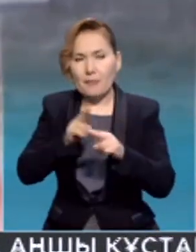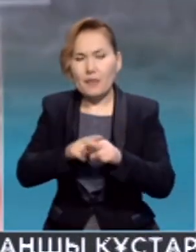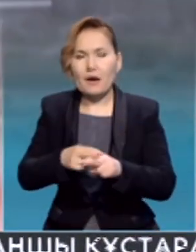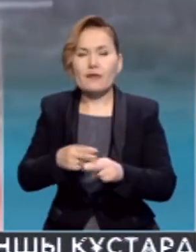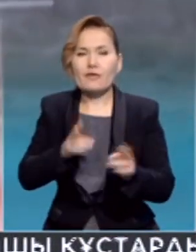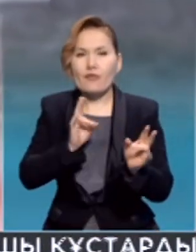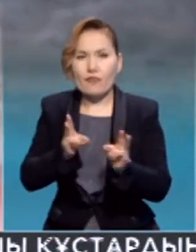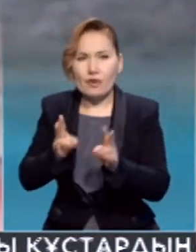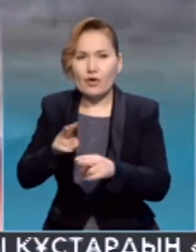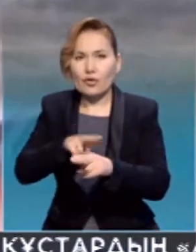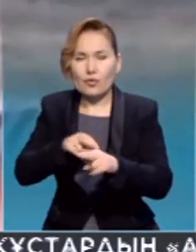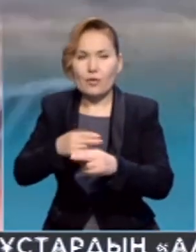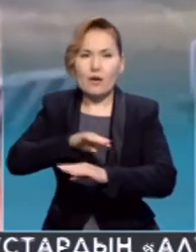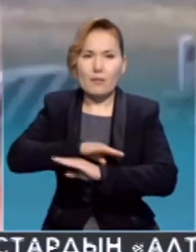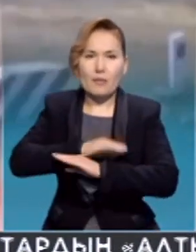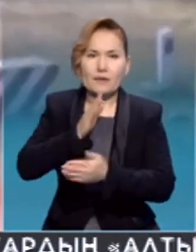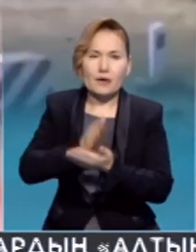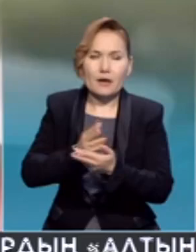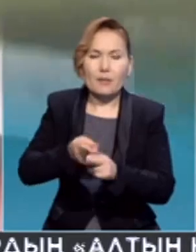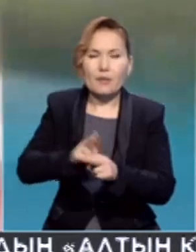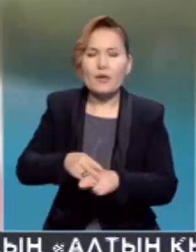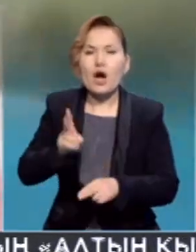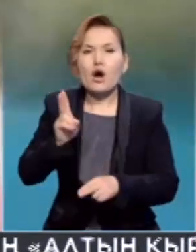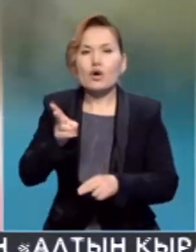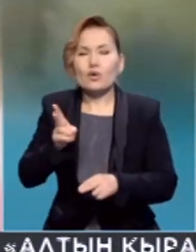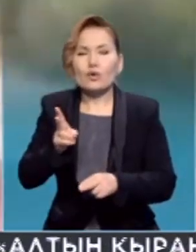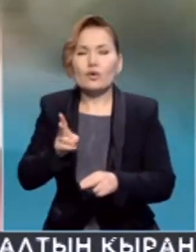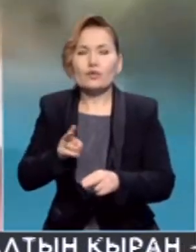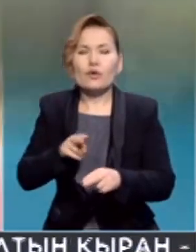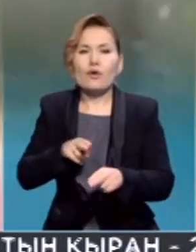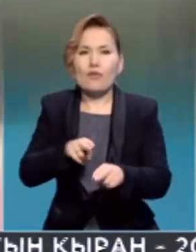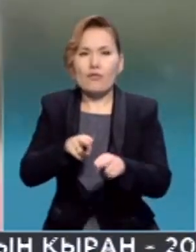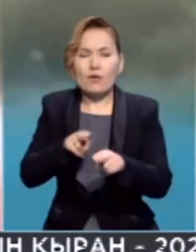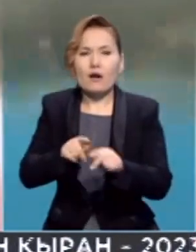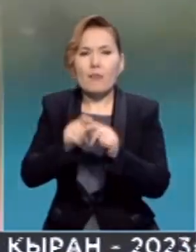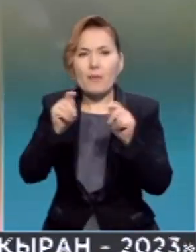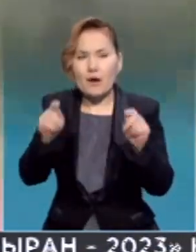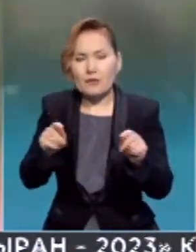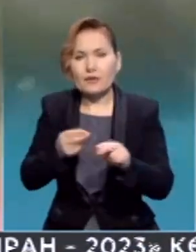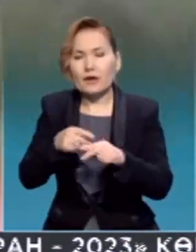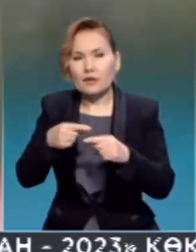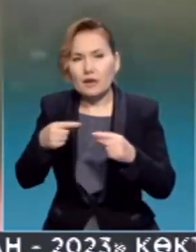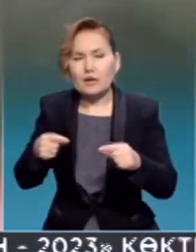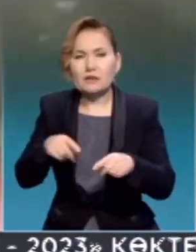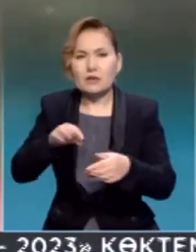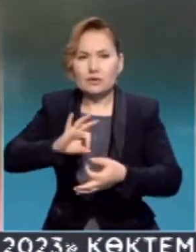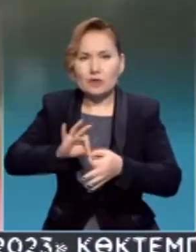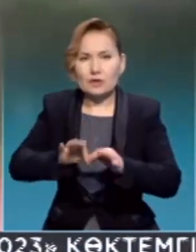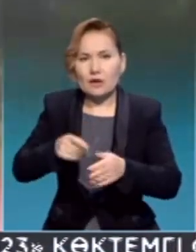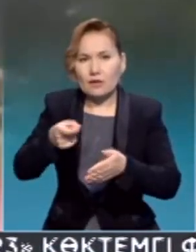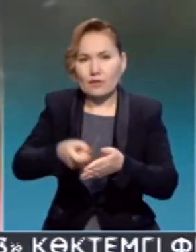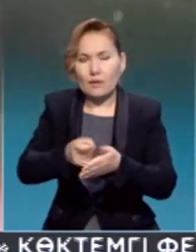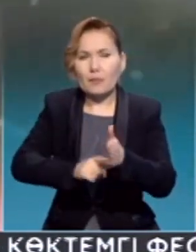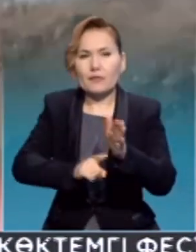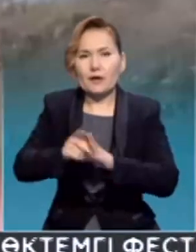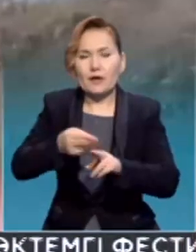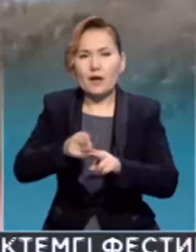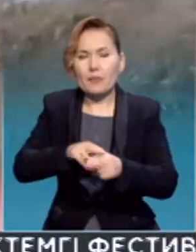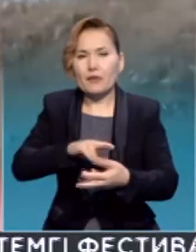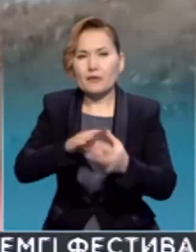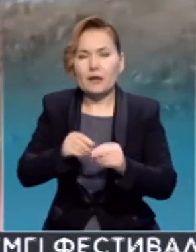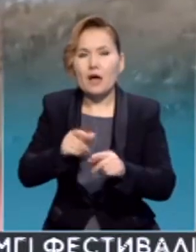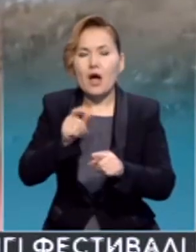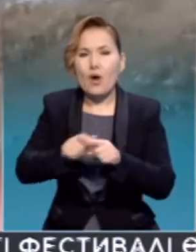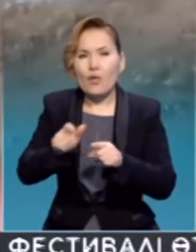мен жараланғандар бар. Тараптар атысты кім бірінші болып бастағанына қатысты түрлі айғақ келтіреді. Әскерилер қару жарақ пен оқ-дәрі